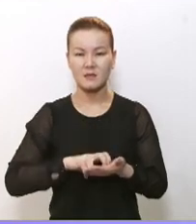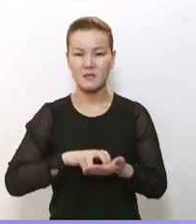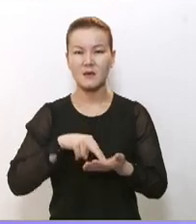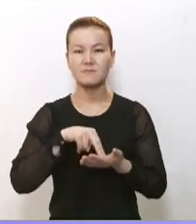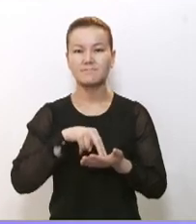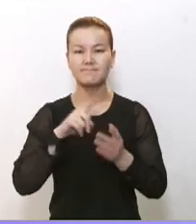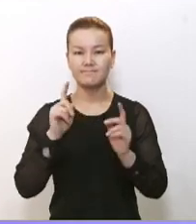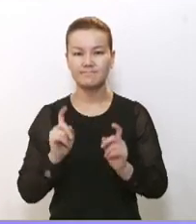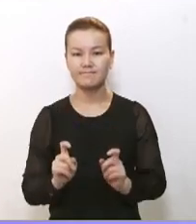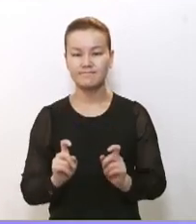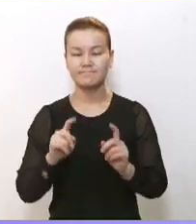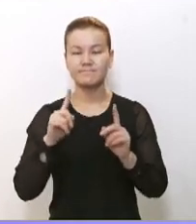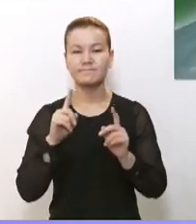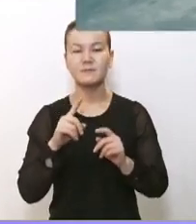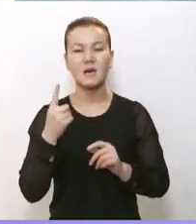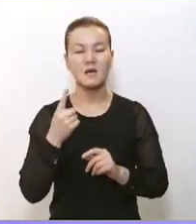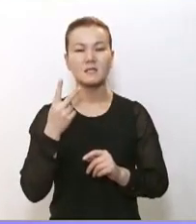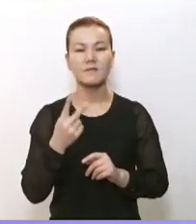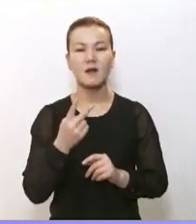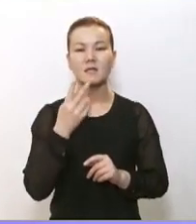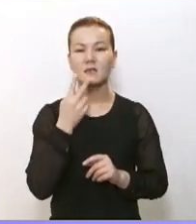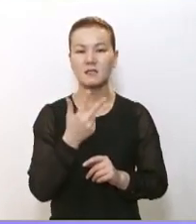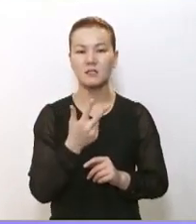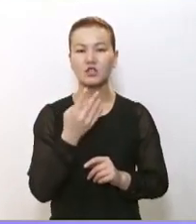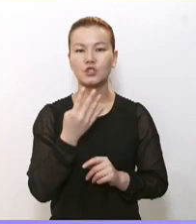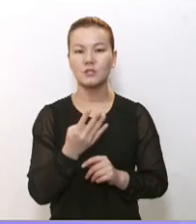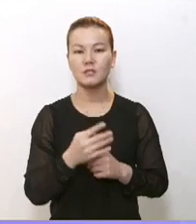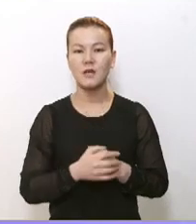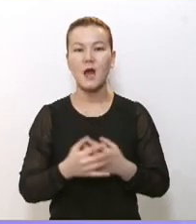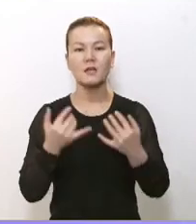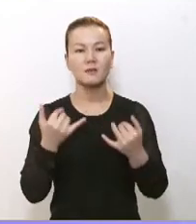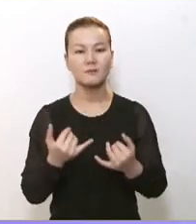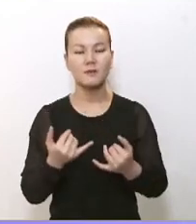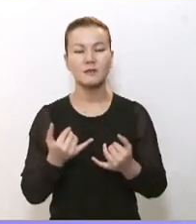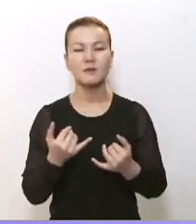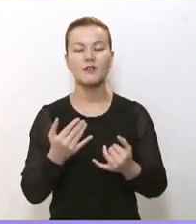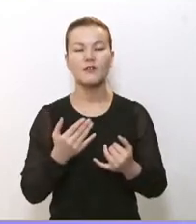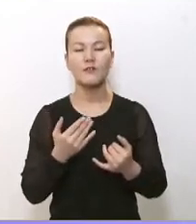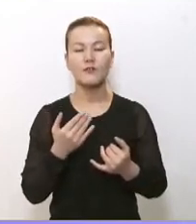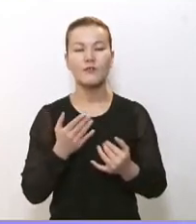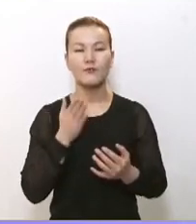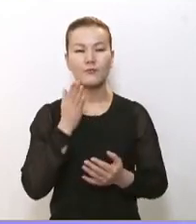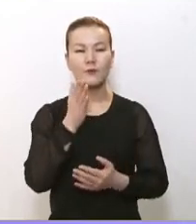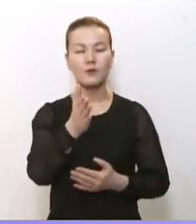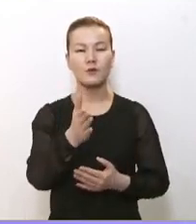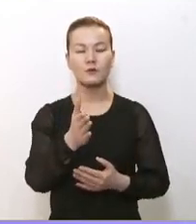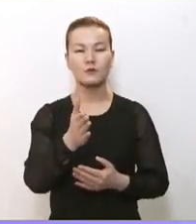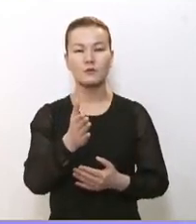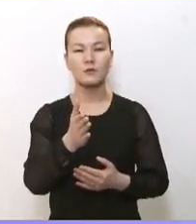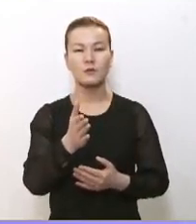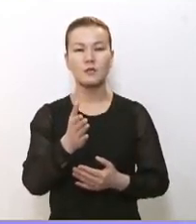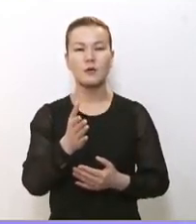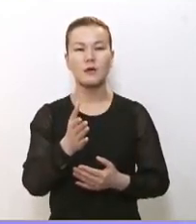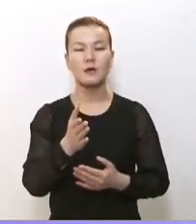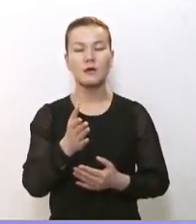три, четыре. А теперь вперед нагнуться и носка рукой